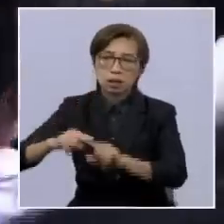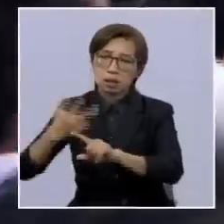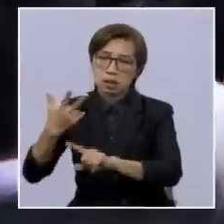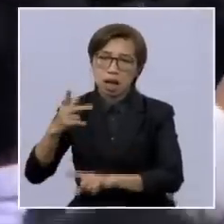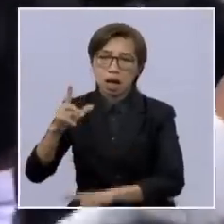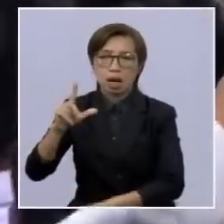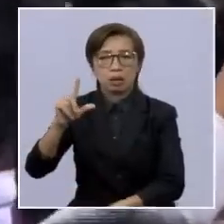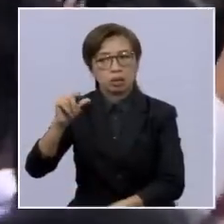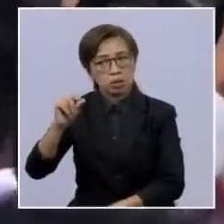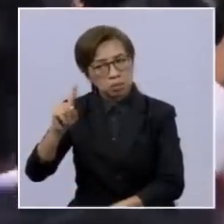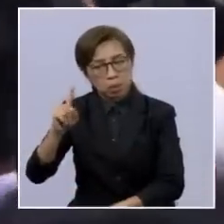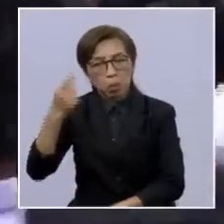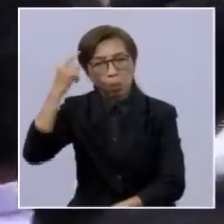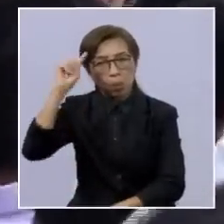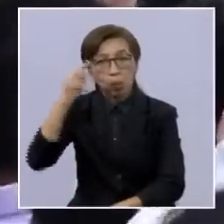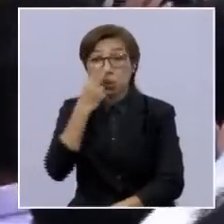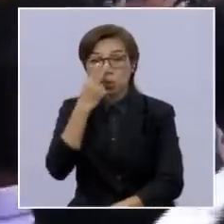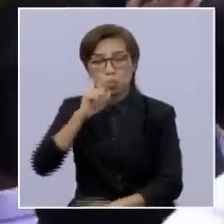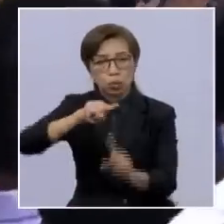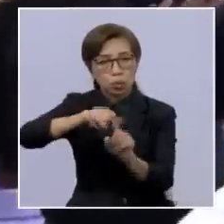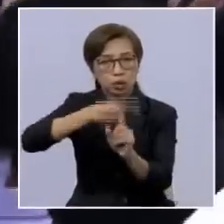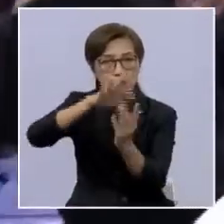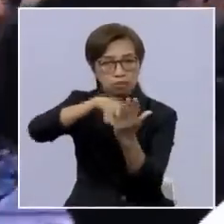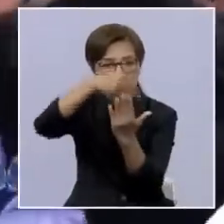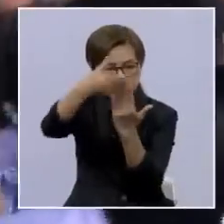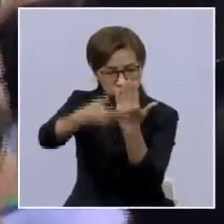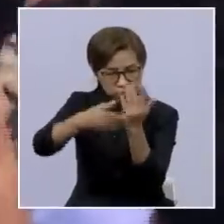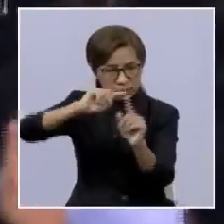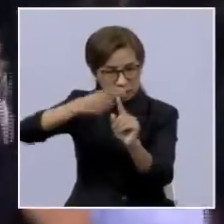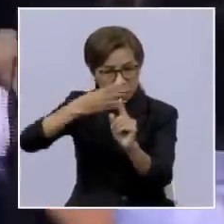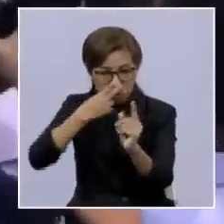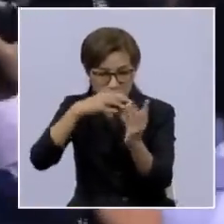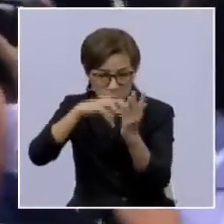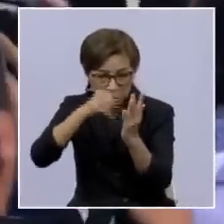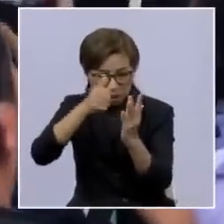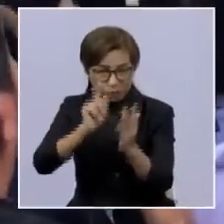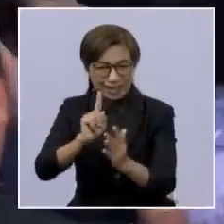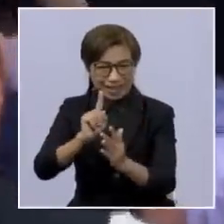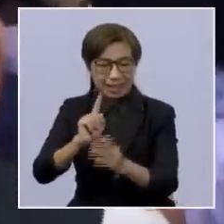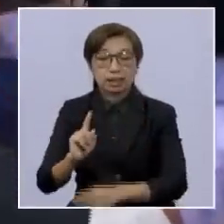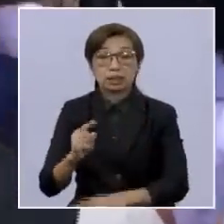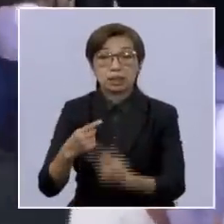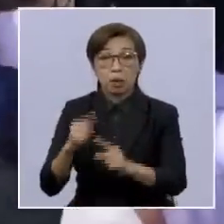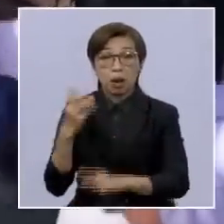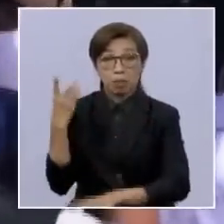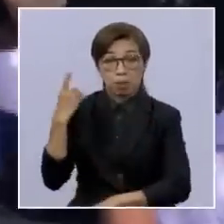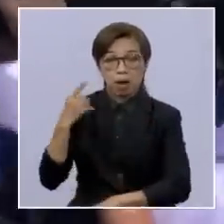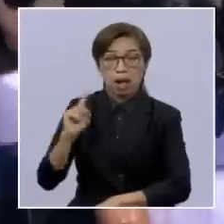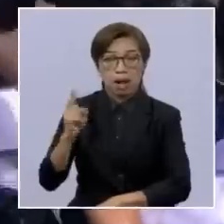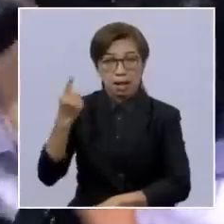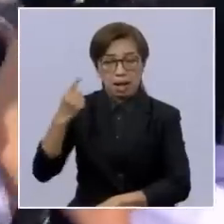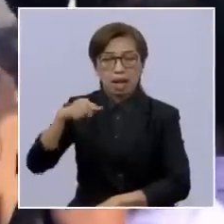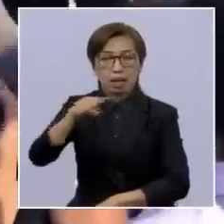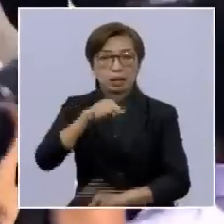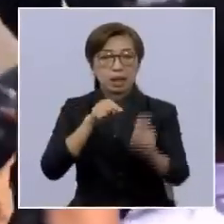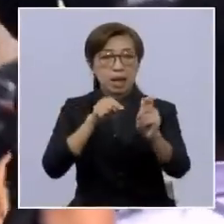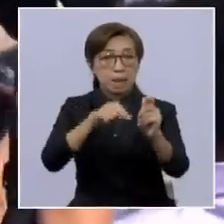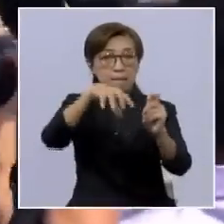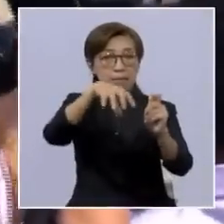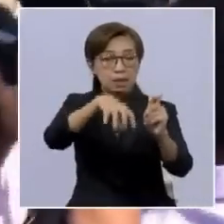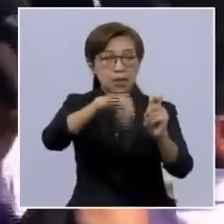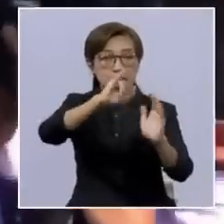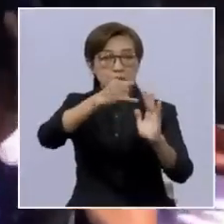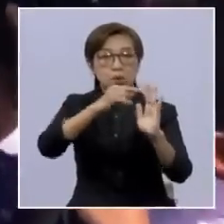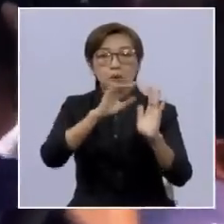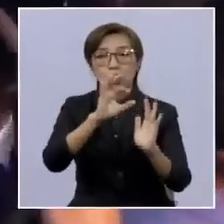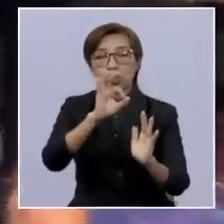คเลิกจากปฏิทินกันไปพลางๆก่อนนะฮะทีนี้พลเอกประยุทธ์นะครับก็ไปจุดแรกที่ว่าการอำเภอจุฬาภรณ์นะครับประชาชน